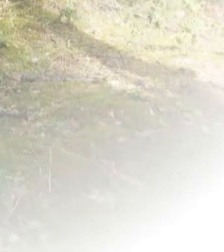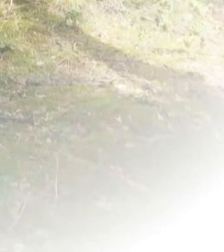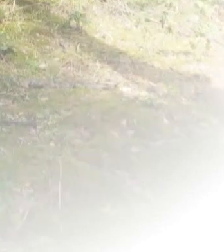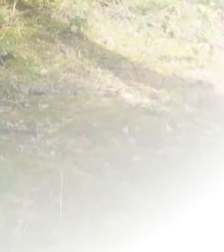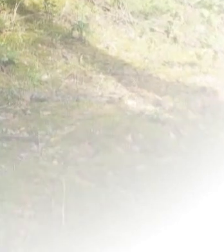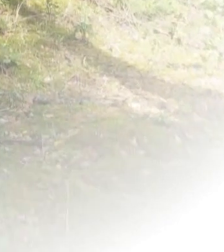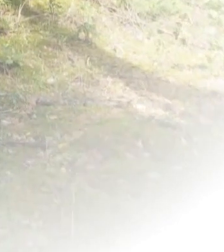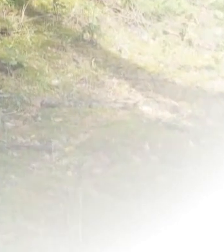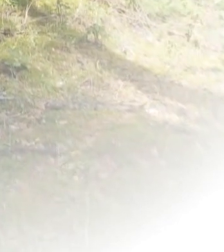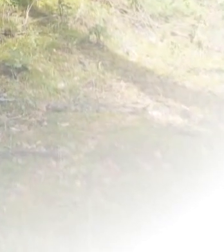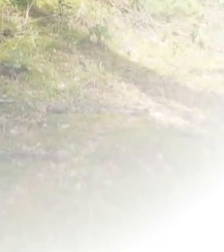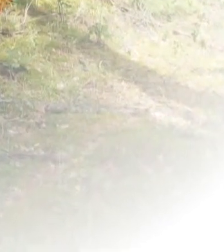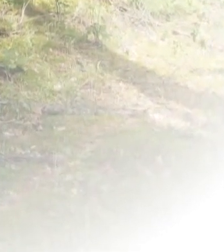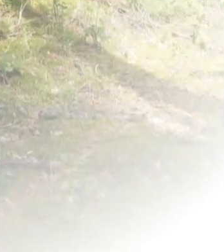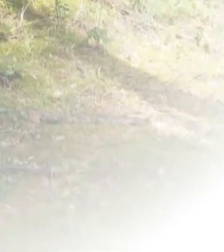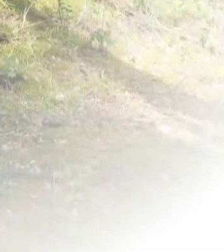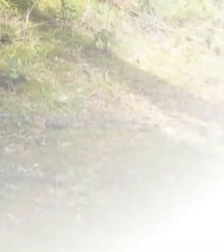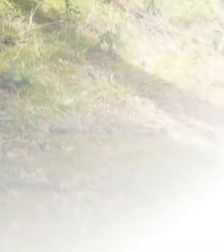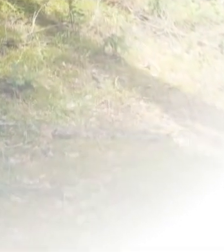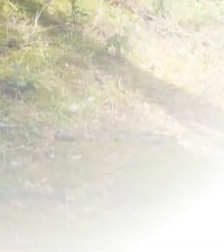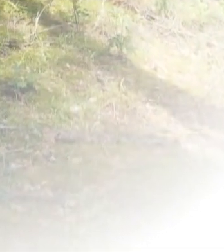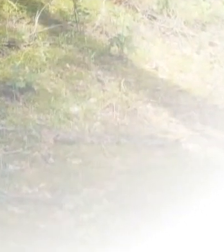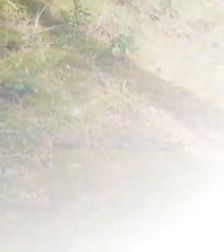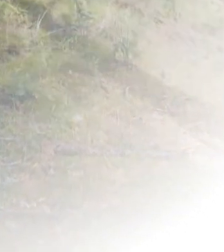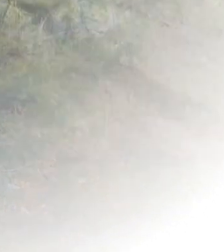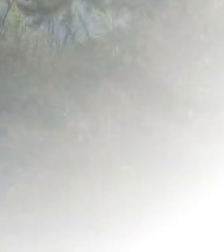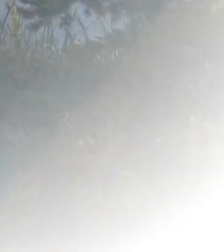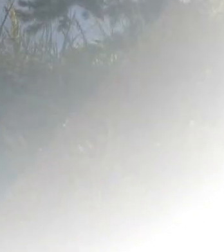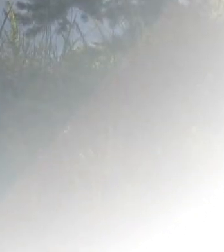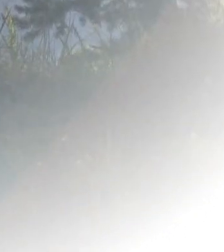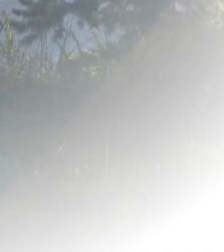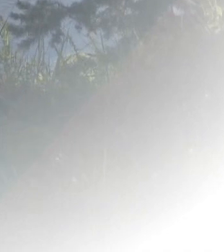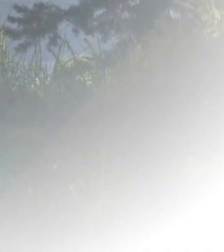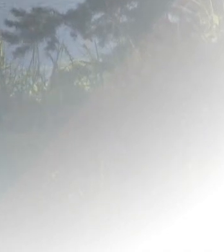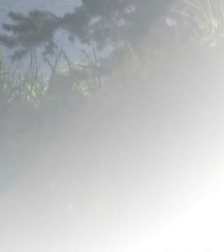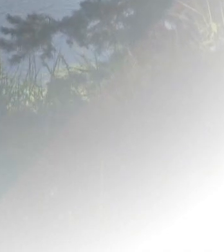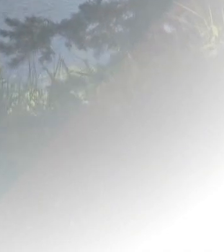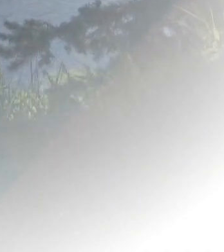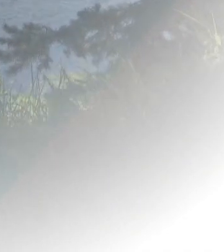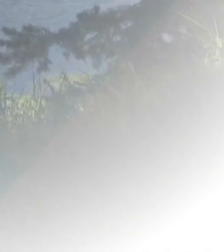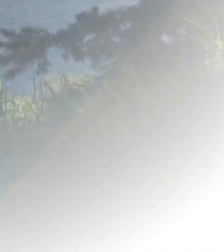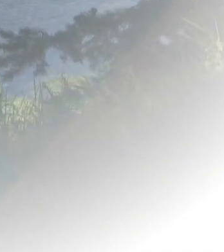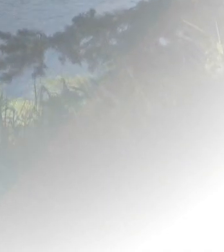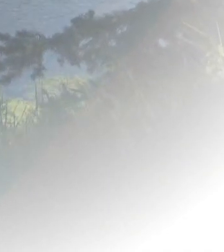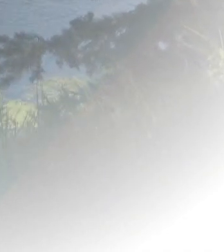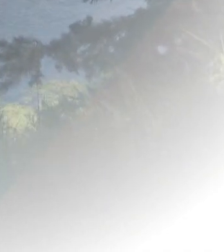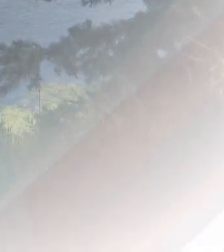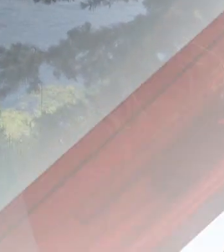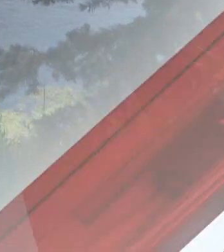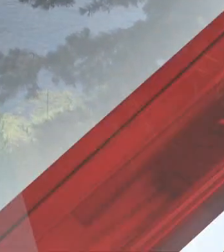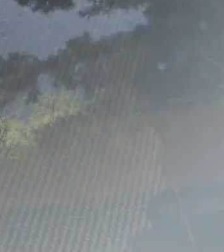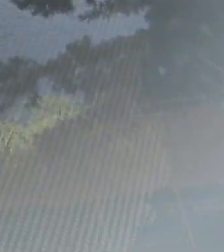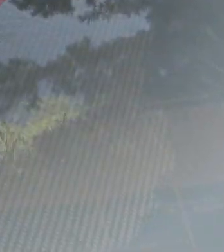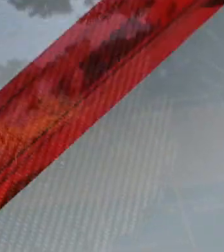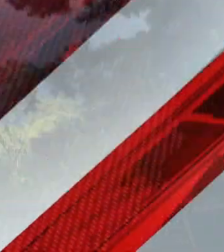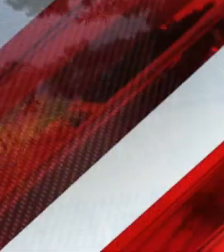воде максимальная температура по ветра за значение 23 хадж ирвине я умру дни 30 градусов тепла рекорд и